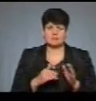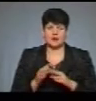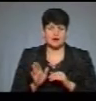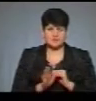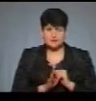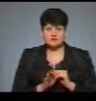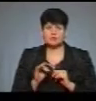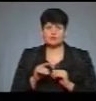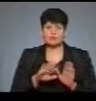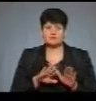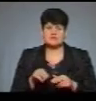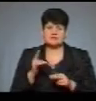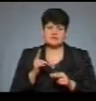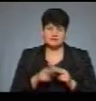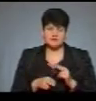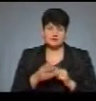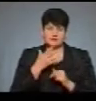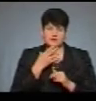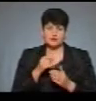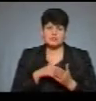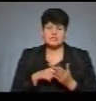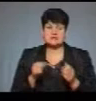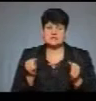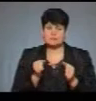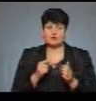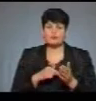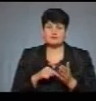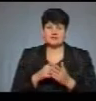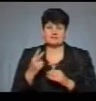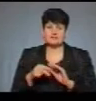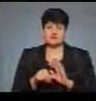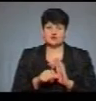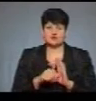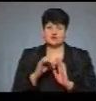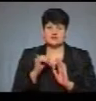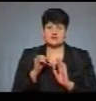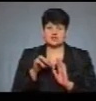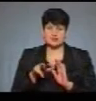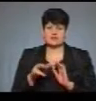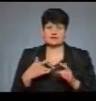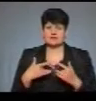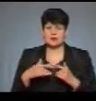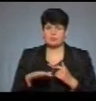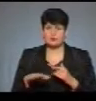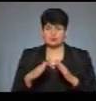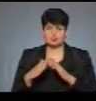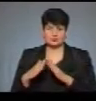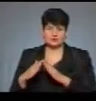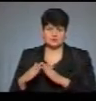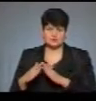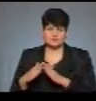тому після завершення файного зимового містечка 26 січня будиночки на театральному майдані і на